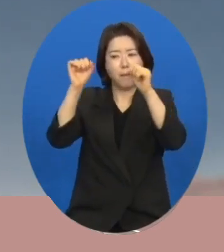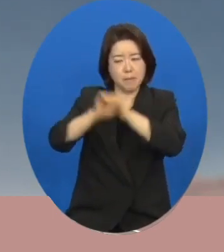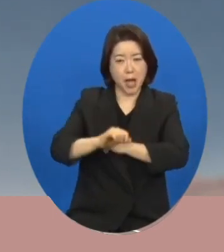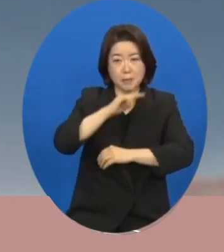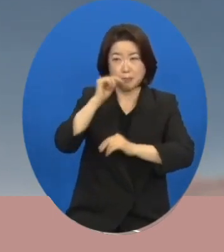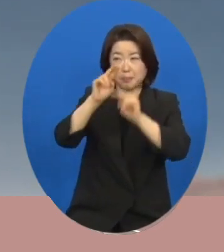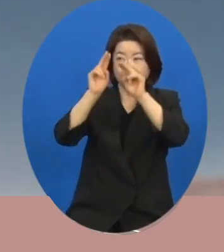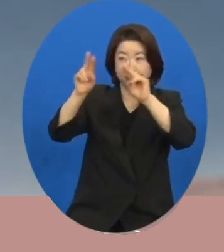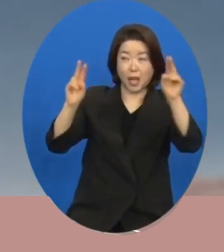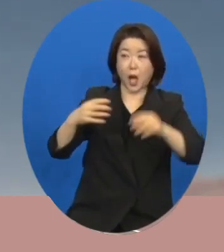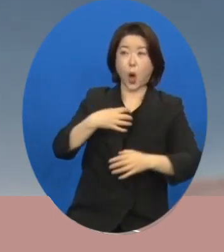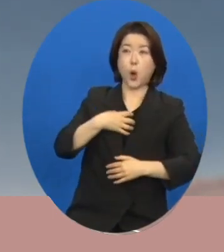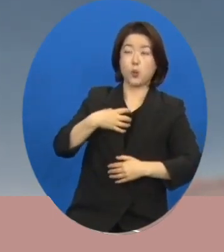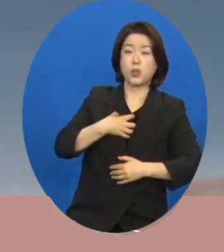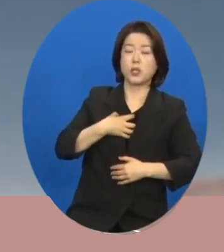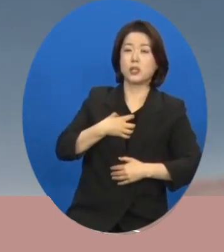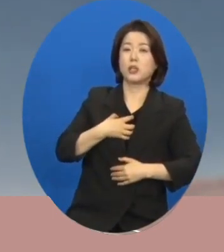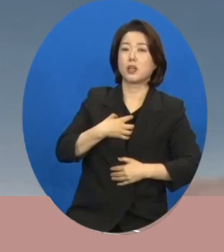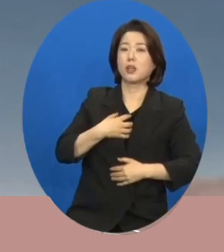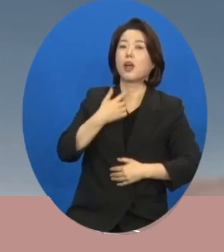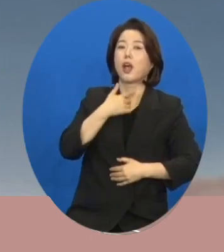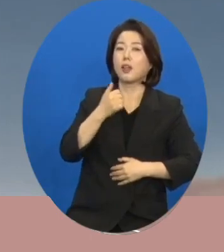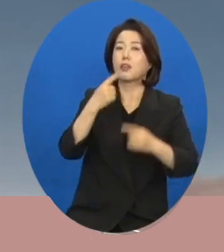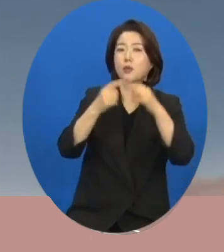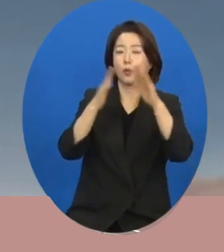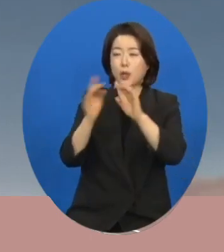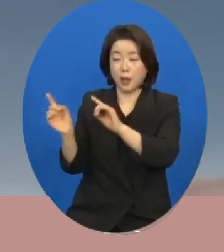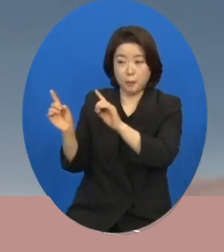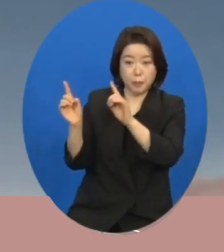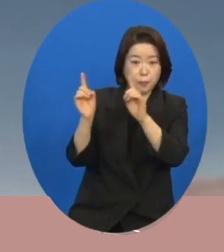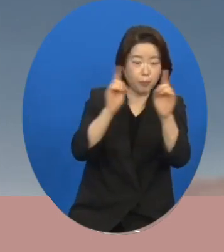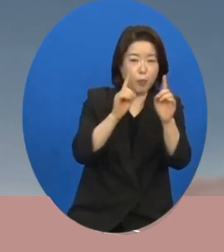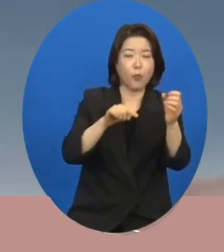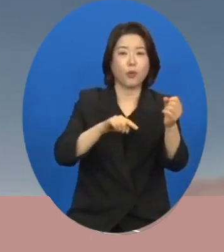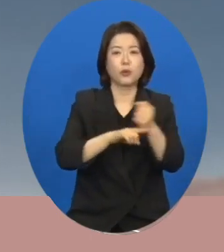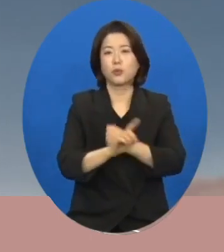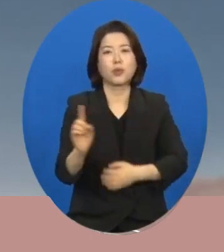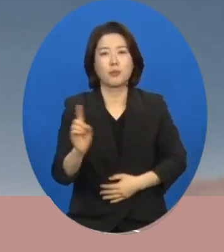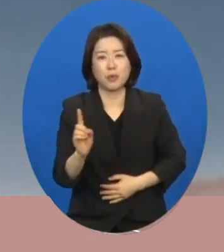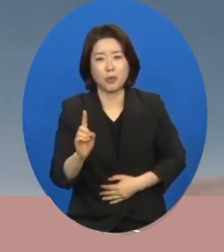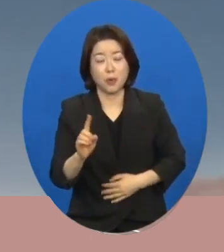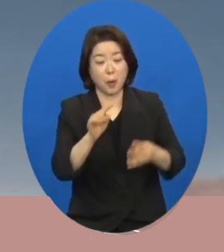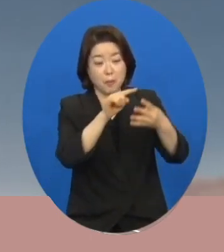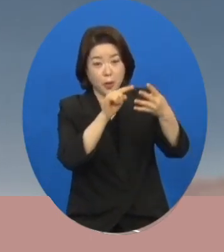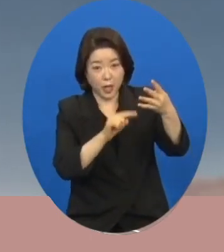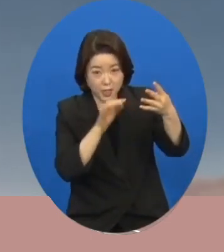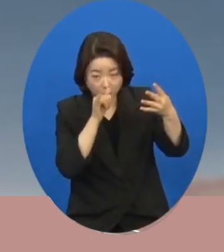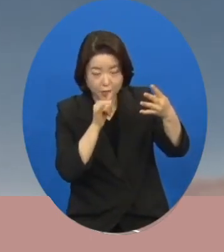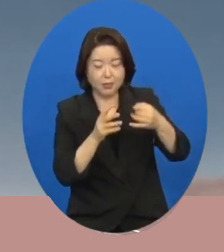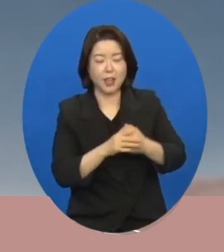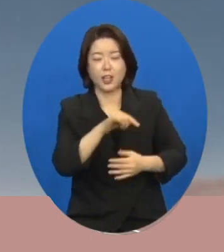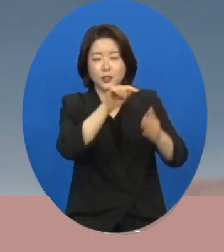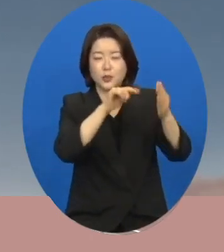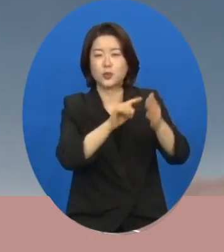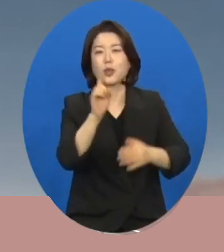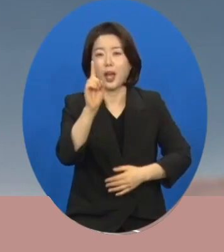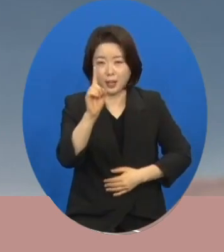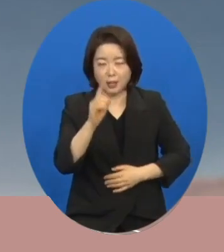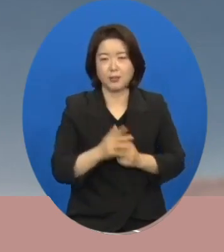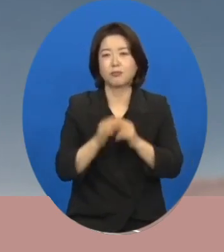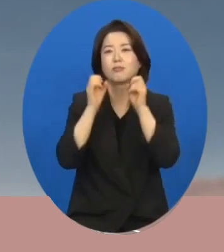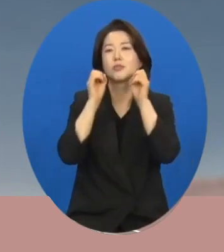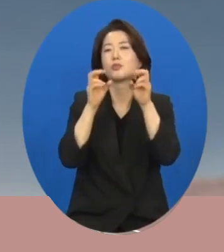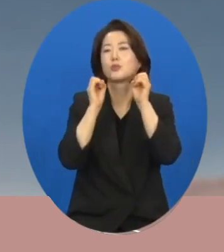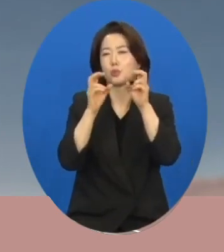위기에 있었던 교회가 살아난 이유가 뭐냐 몇 가지가 있는데 그 중에 하나가 뭐냐면 선교입니다